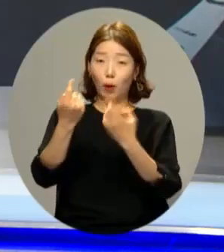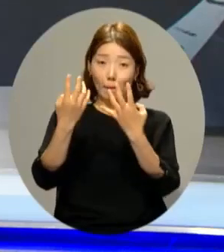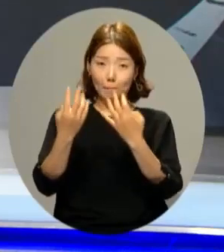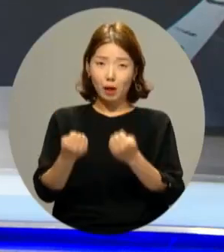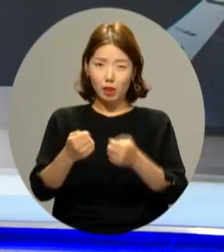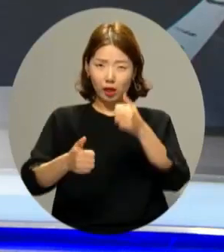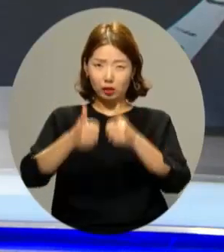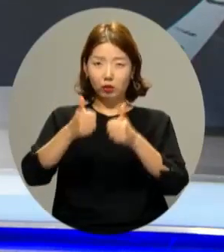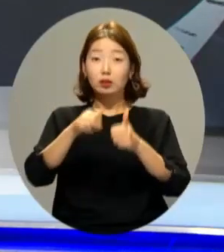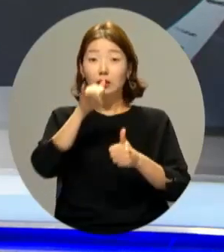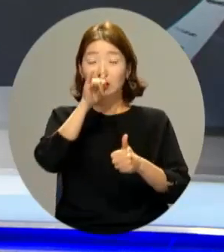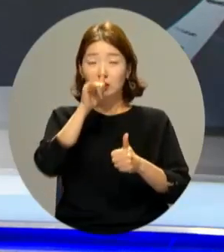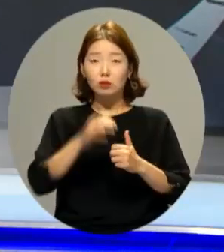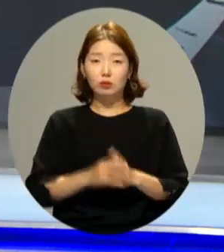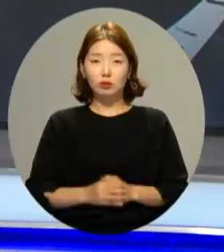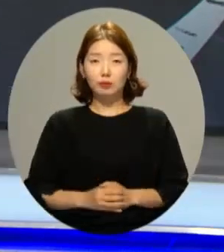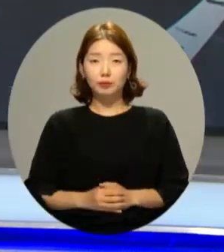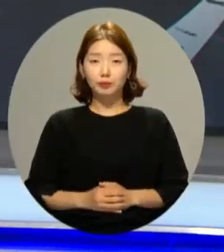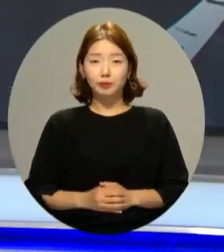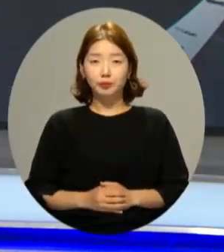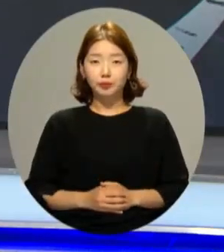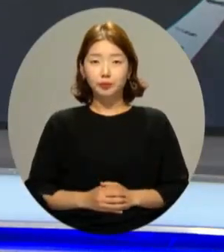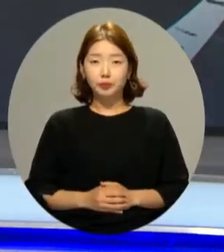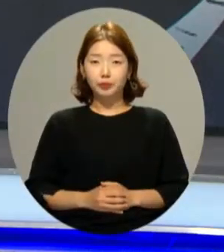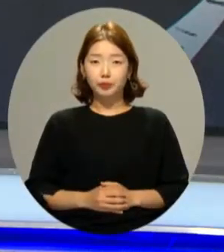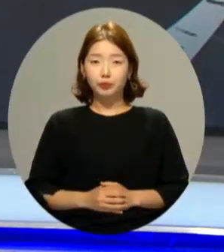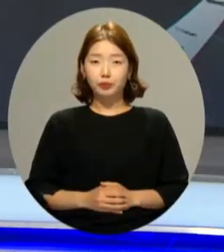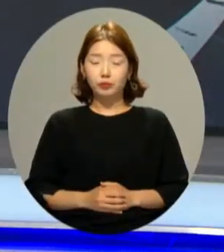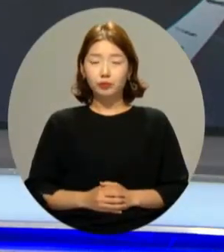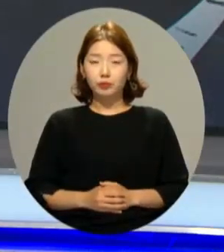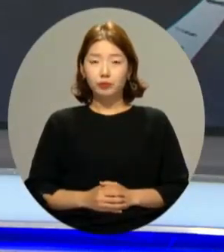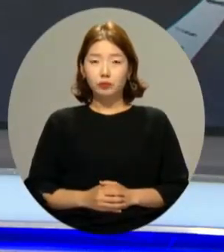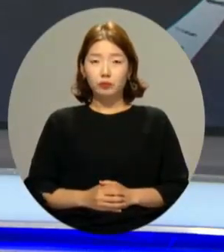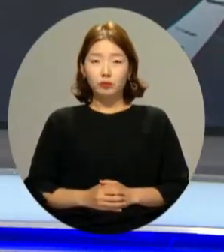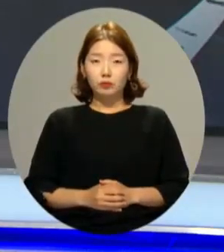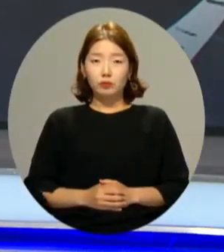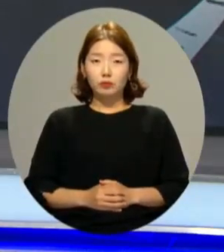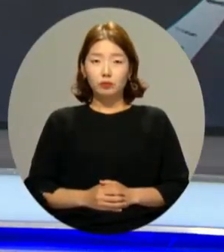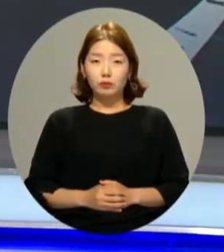몰려 경쟁을 벌였습니다 조수연 기자가 현장에 다녀왔습니다